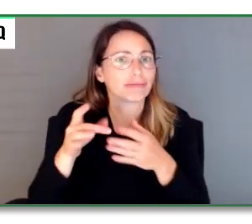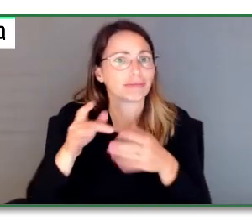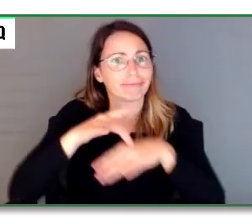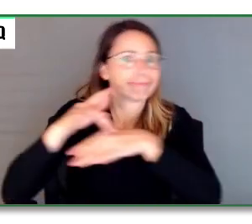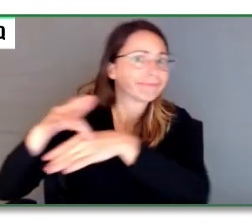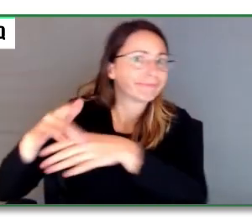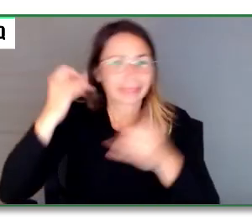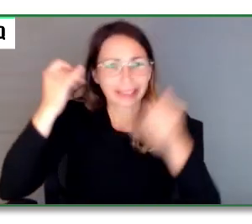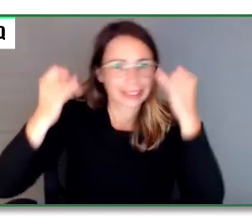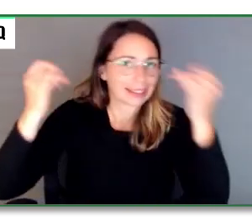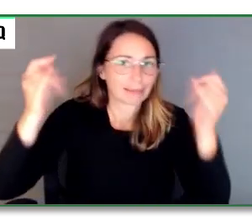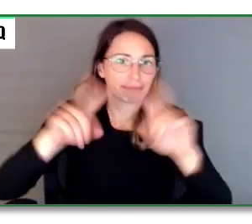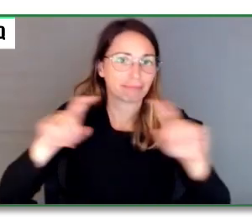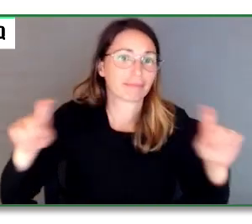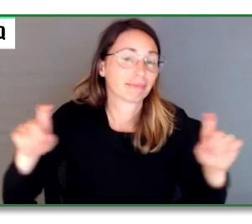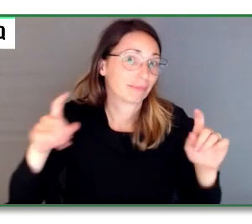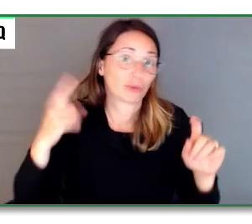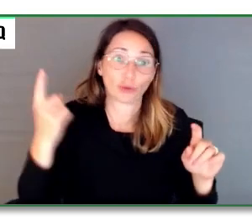novatrices